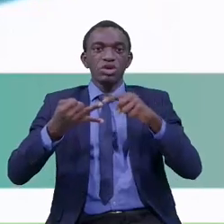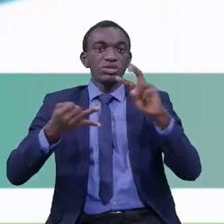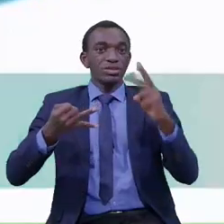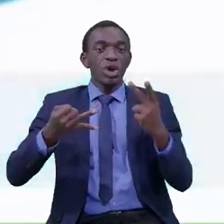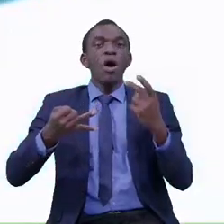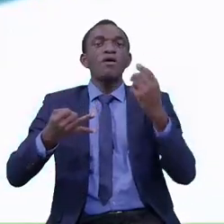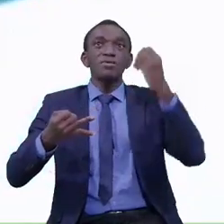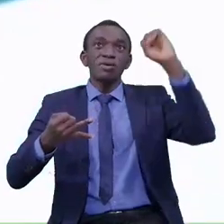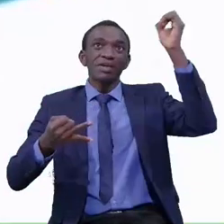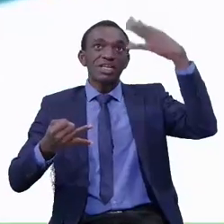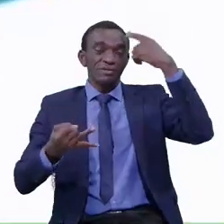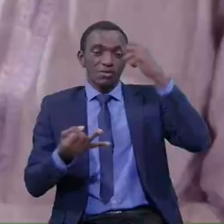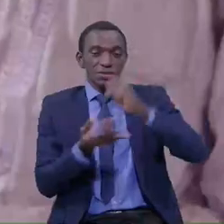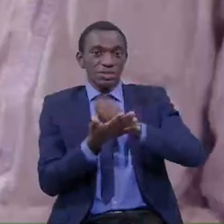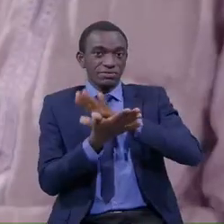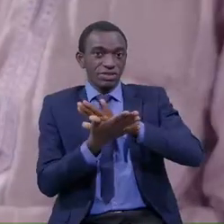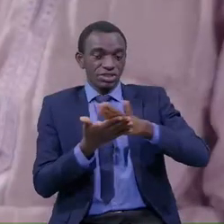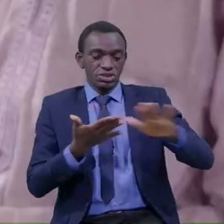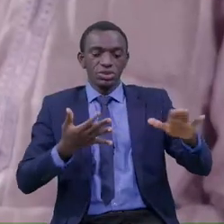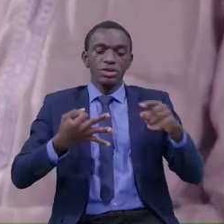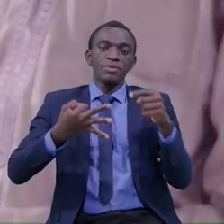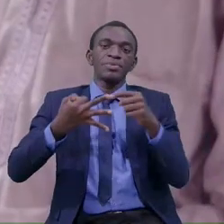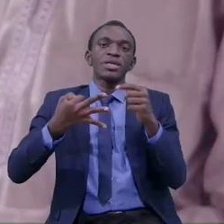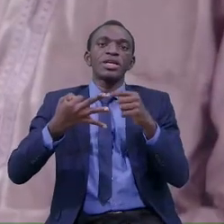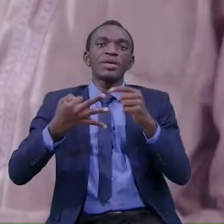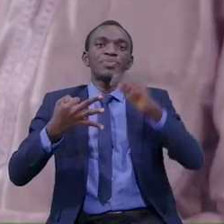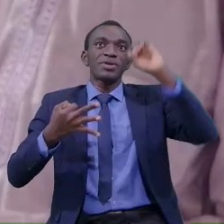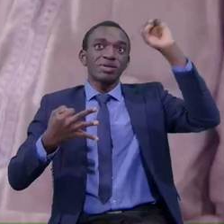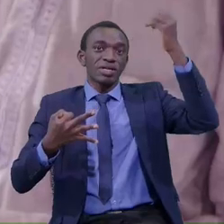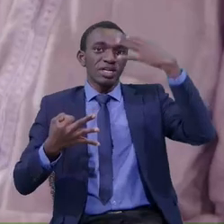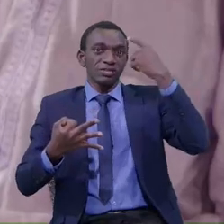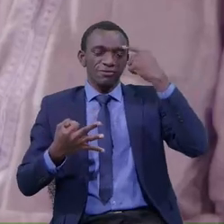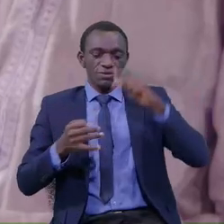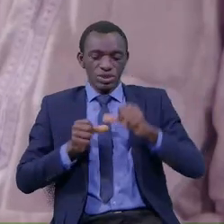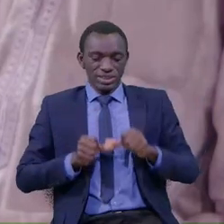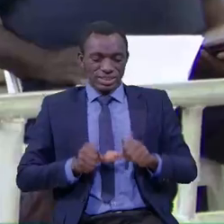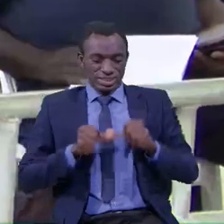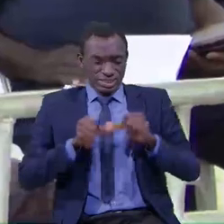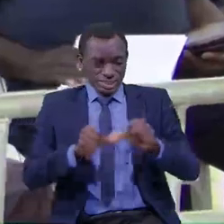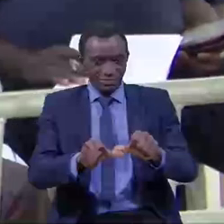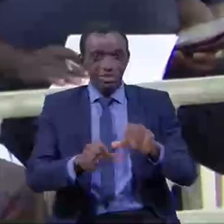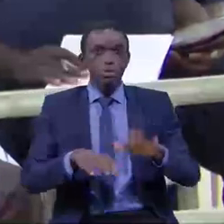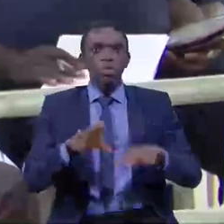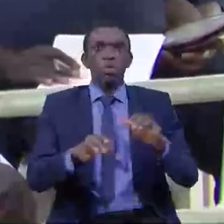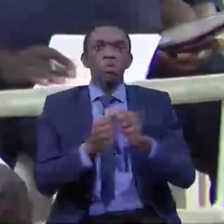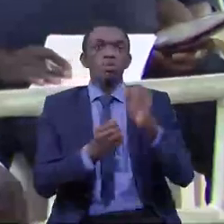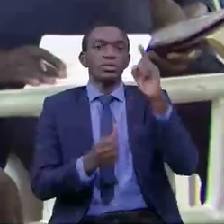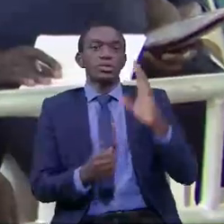Pour la sanctification. Troisièmement, la grâce pour la fermeté.